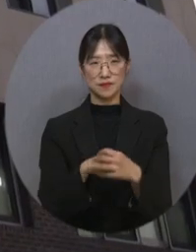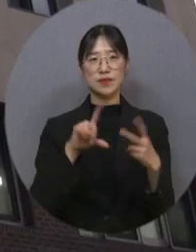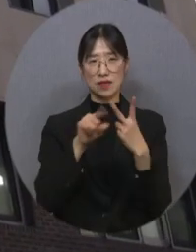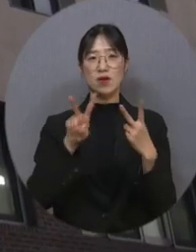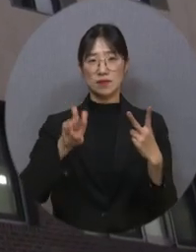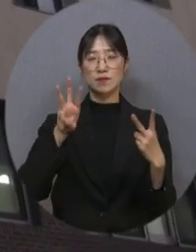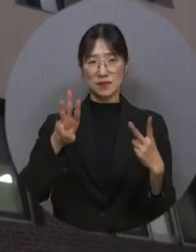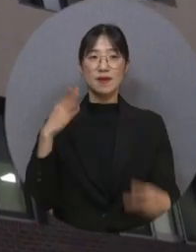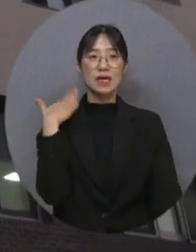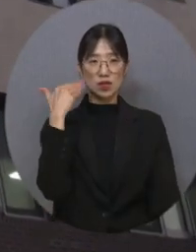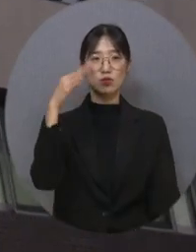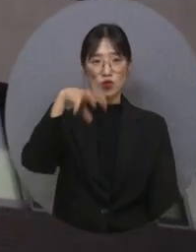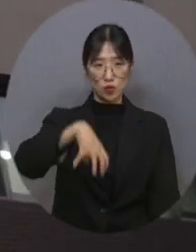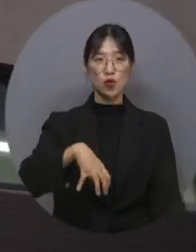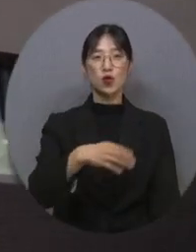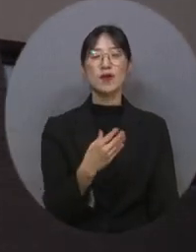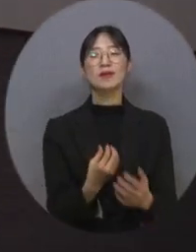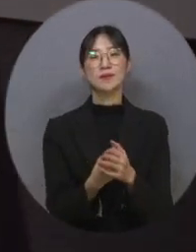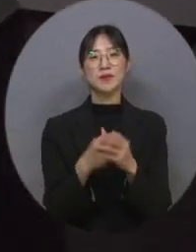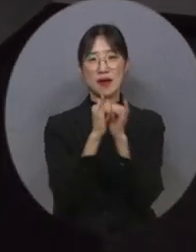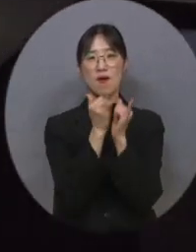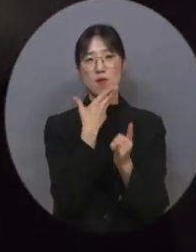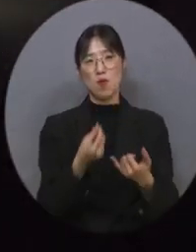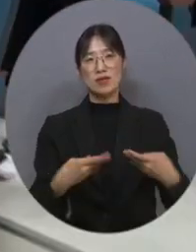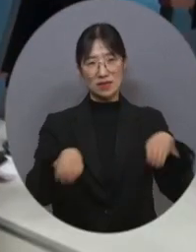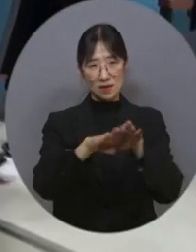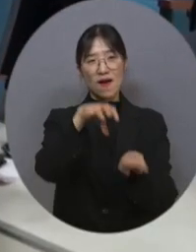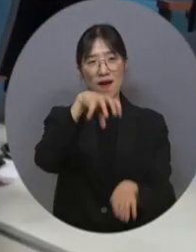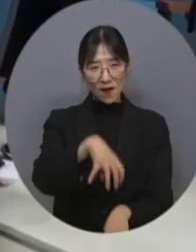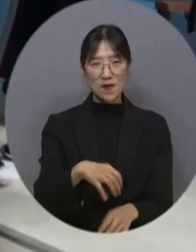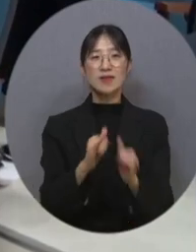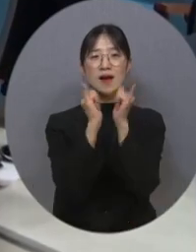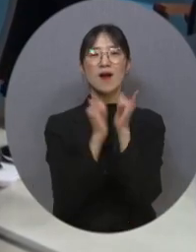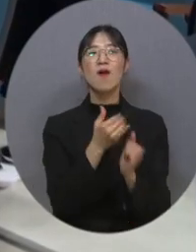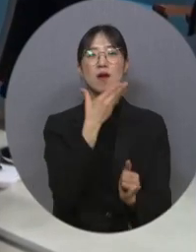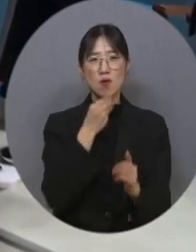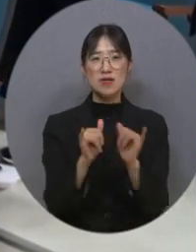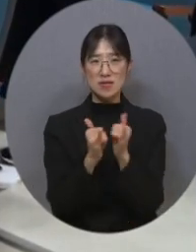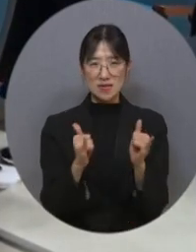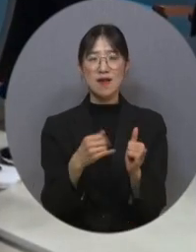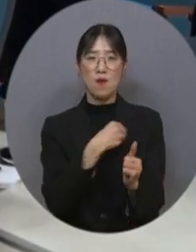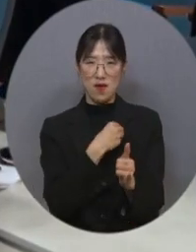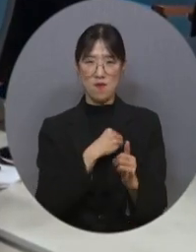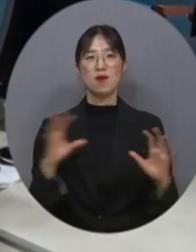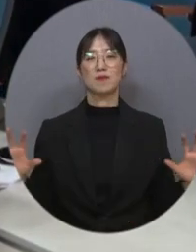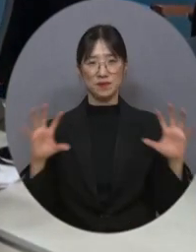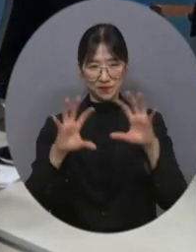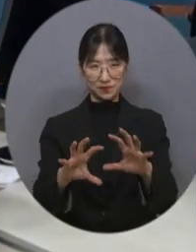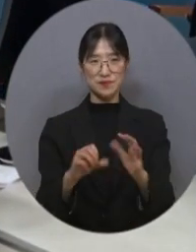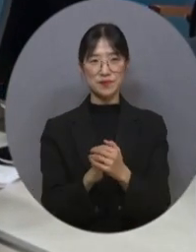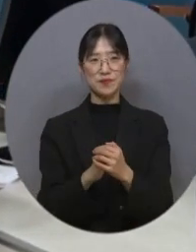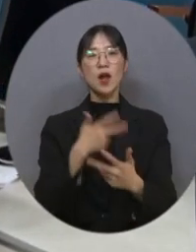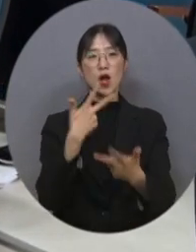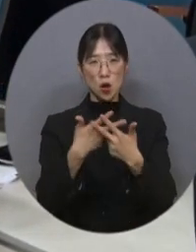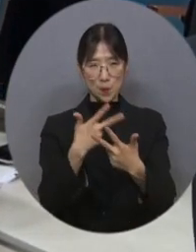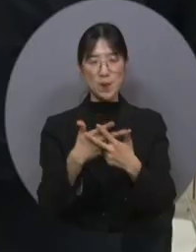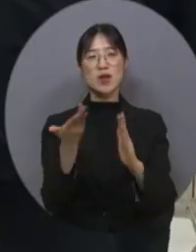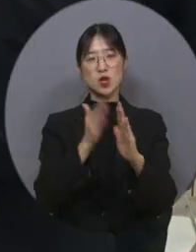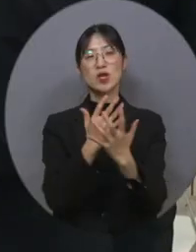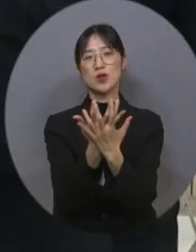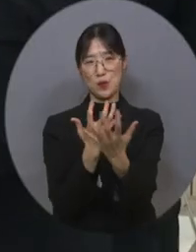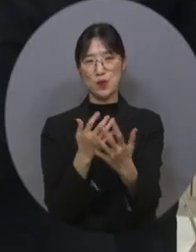23일 의정부시 녹양종합사회복지관 소광당은 사회복지사 회원들로 꽉 차 있습니다. 협회 정기총회가 있는